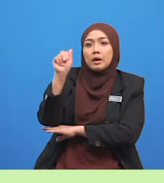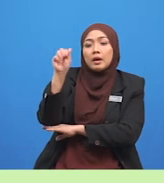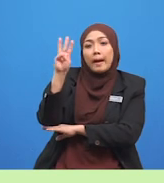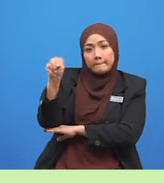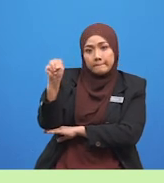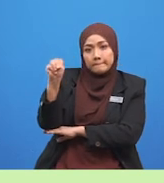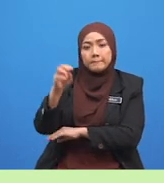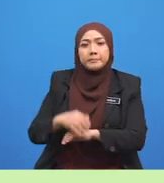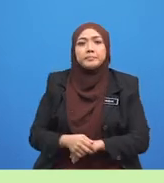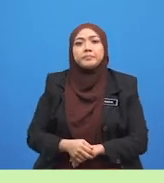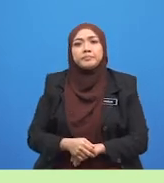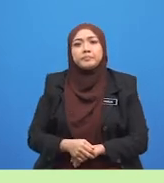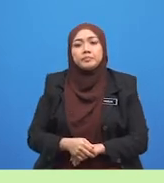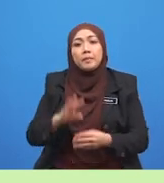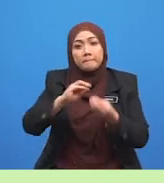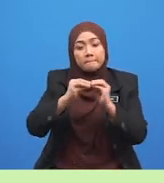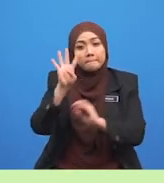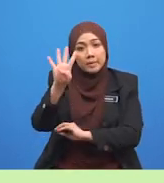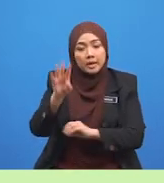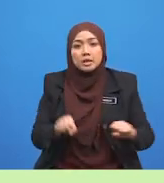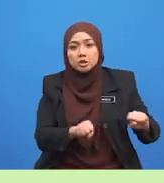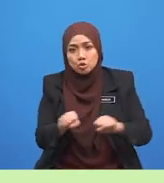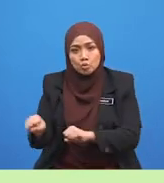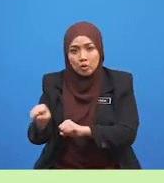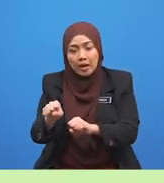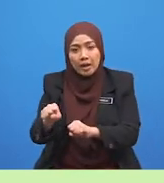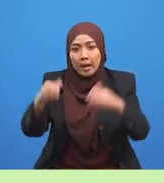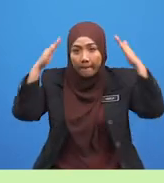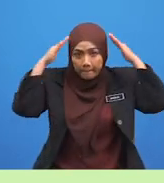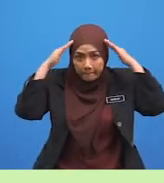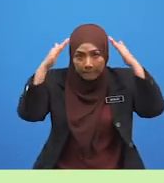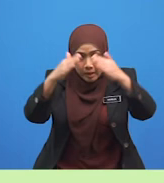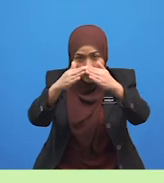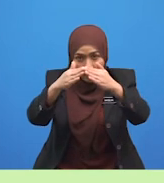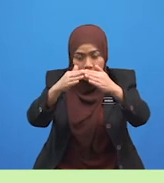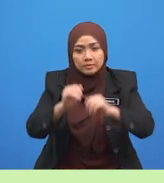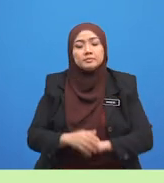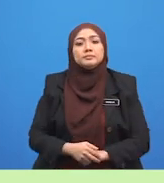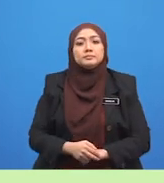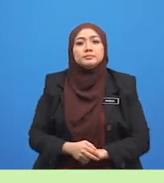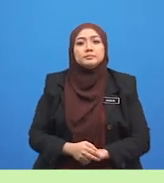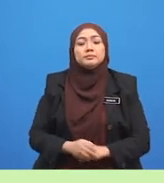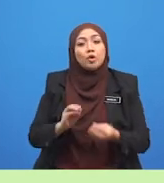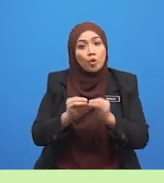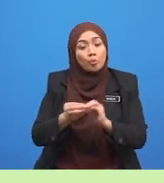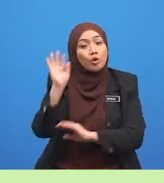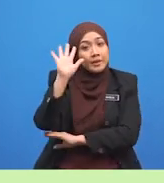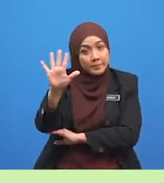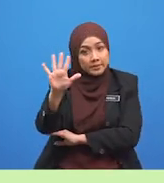dinamakan Sungai Pahang. Terletak di negeri Pahang. Sungai kelima